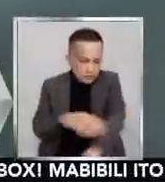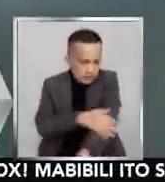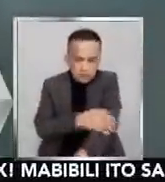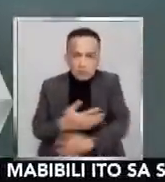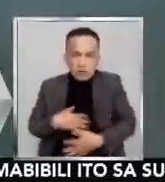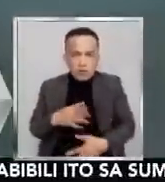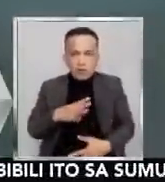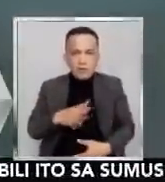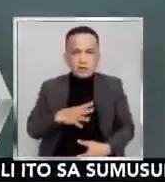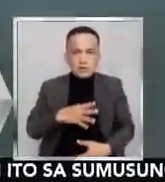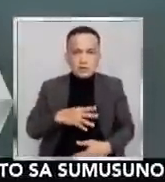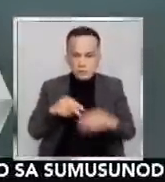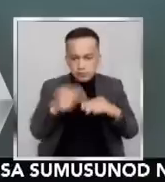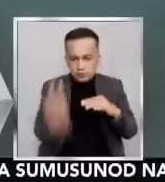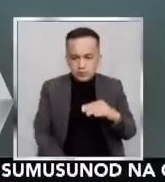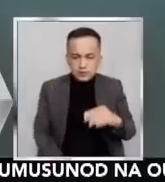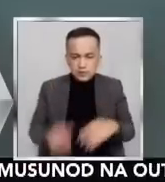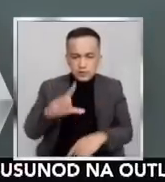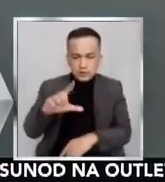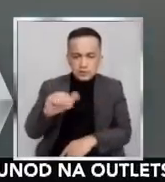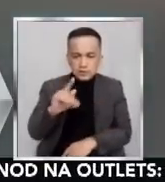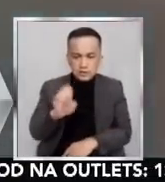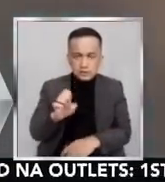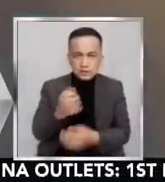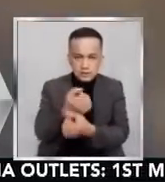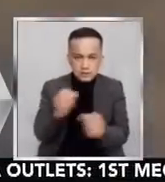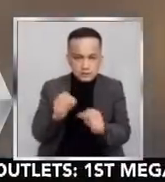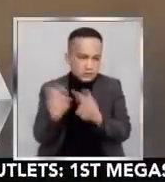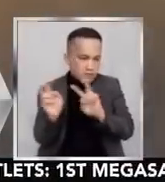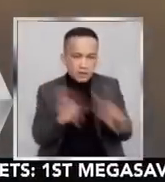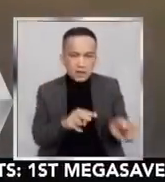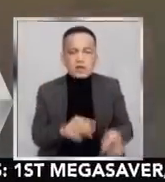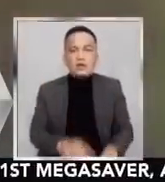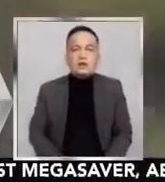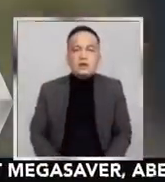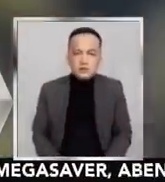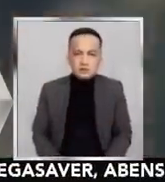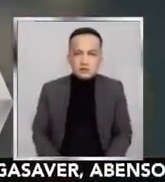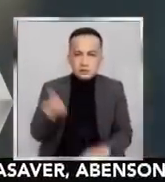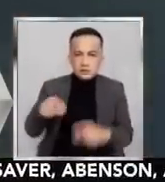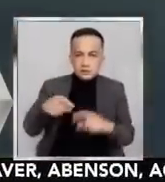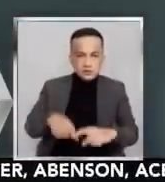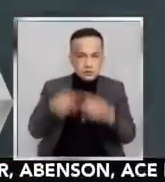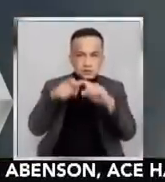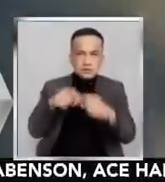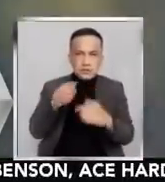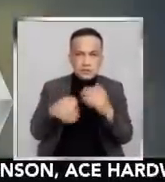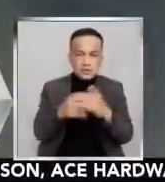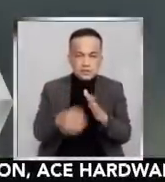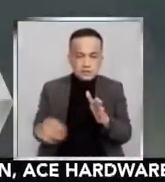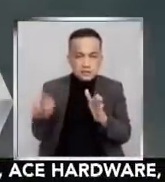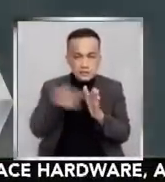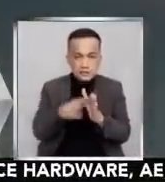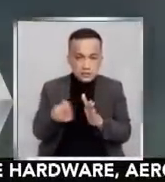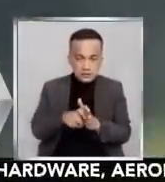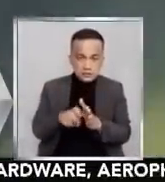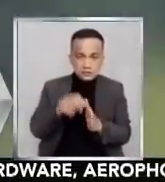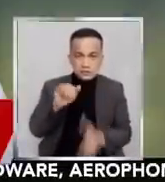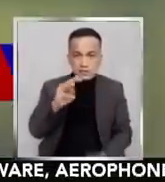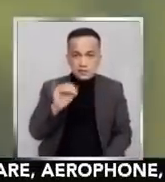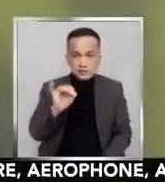sa lawa at masagit ng isang nakakita. Sinuspindi muna ang lahat ng rides sa amusement park habang nagpapatuloy